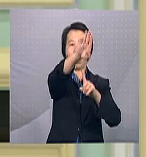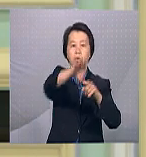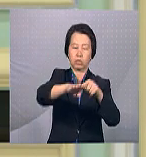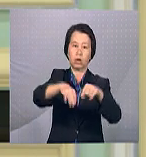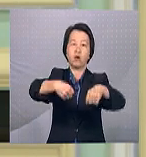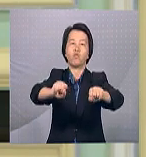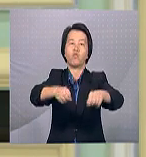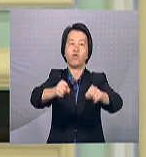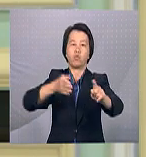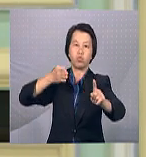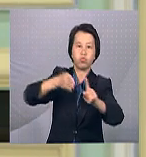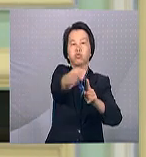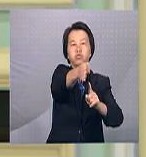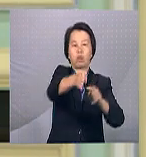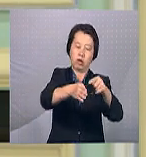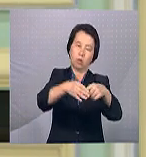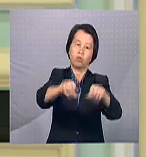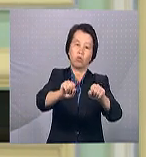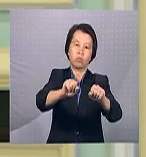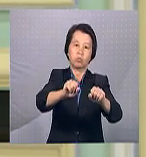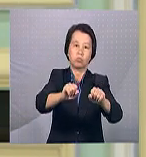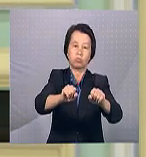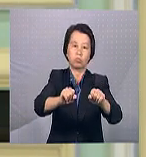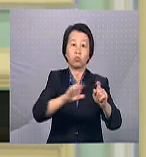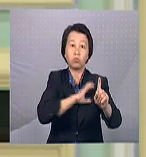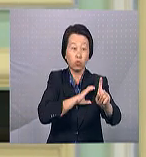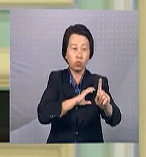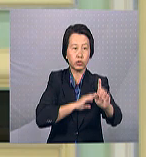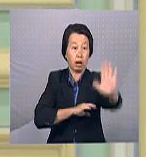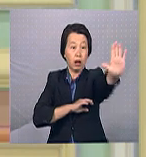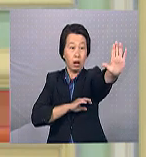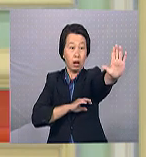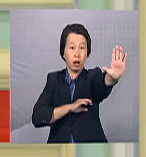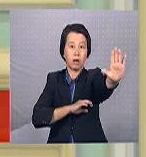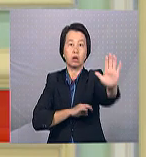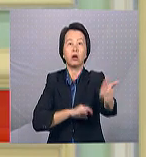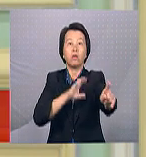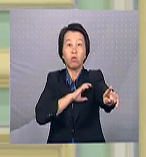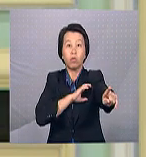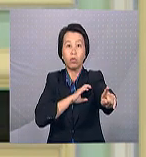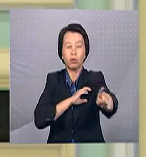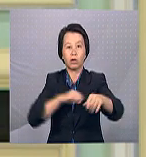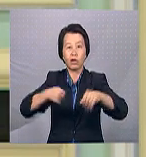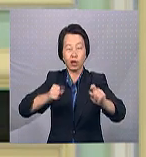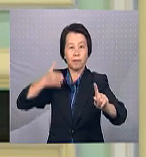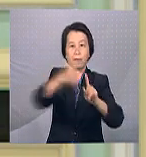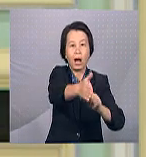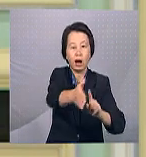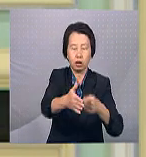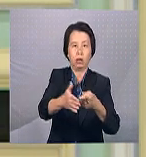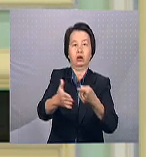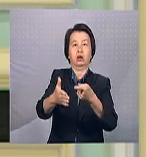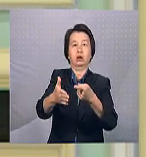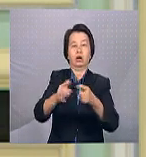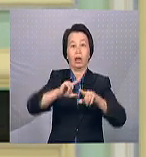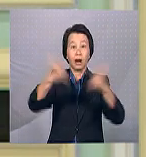penunggang motosikal yang cuba merempuh sekatan jalan raya daripada pihak polis. Jadi itu menunjukkan kesnya berbeza daripada